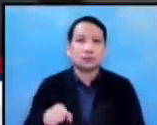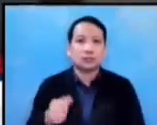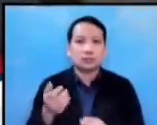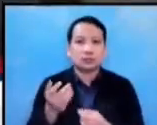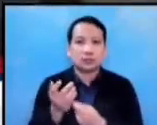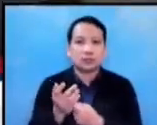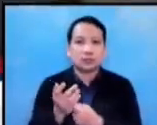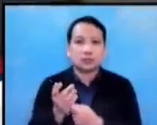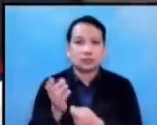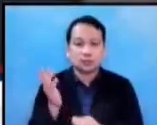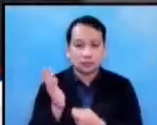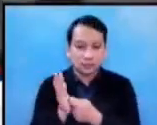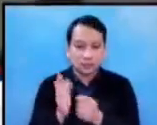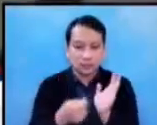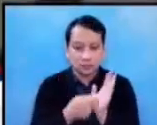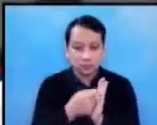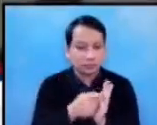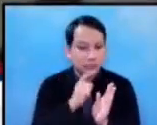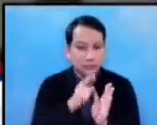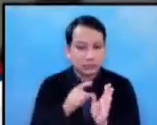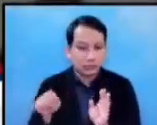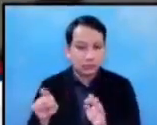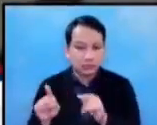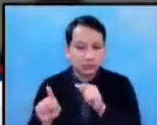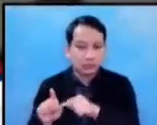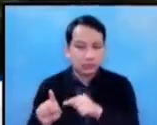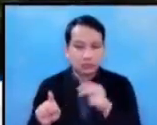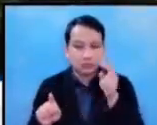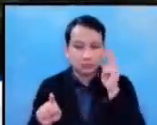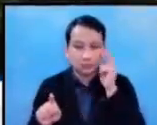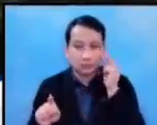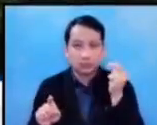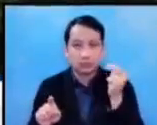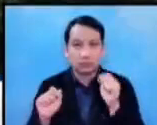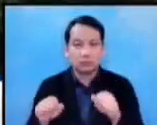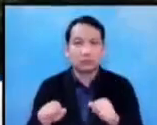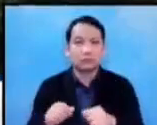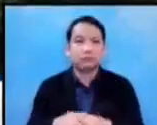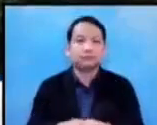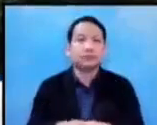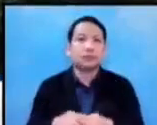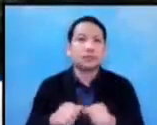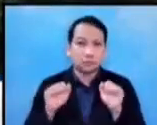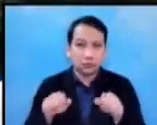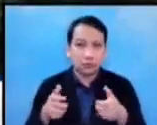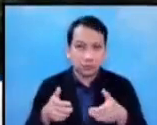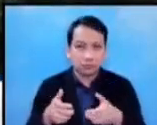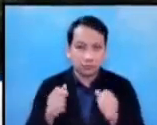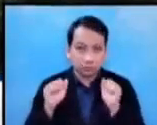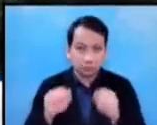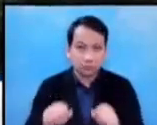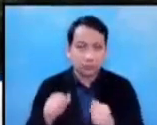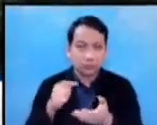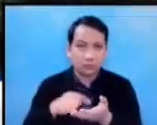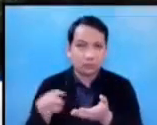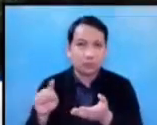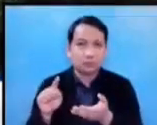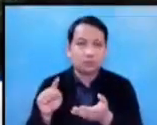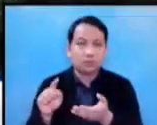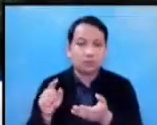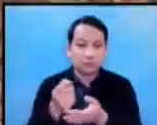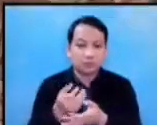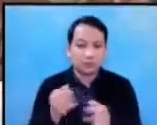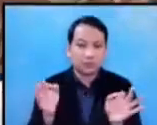Mr. Bong Navarro, from our perspective, is entitled to bail. Magkakaroon ng formal na paghahain ng documentary evidence